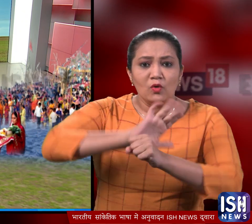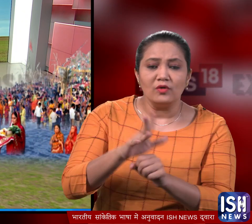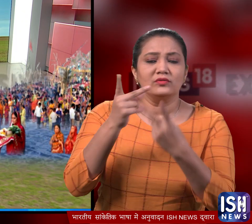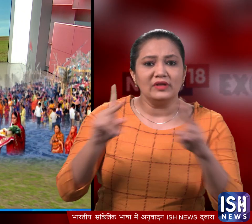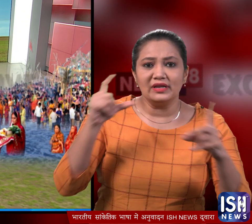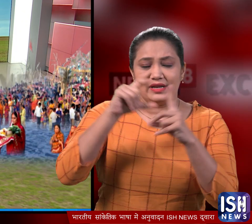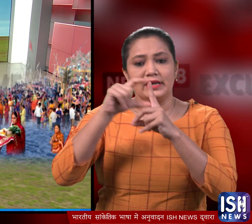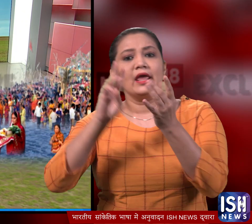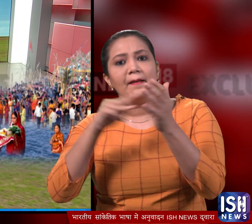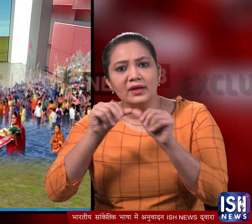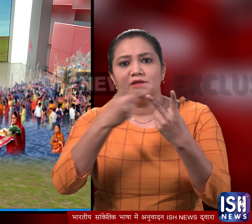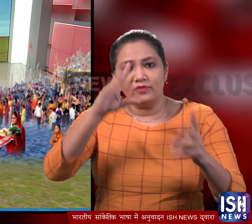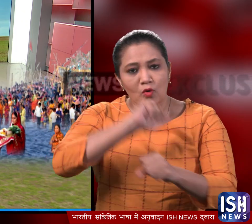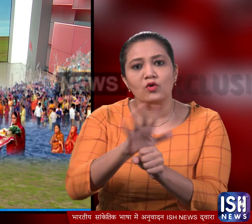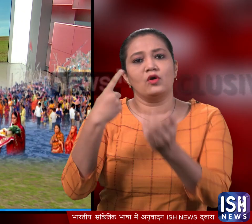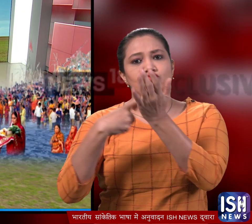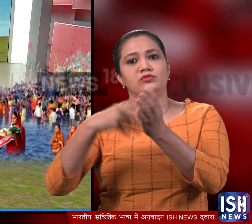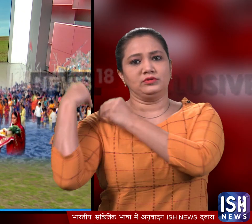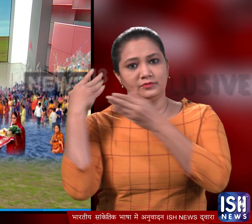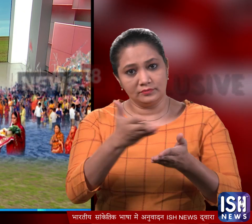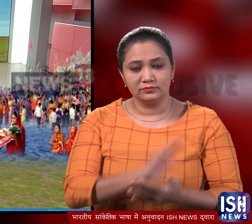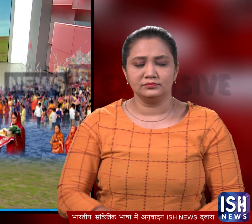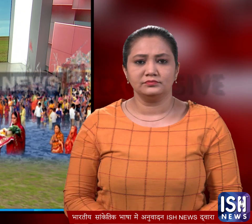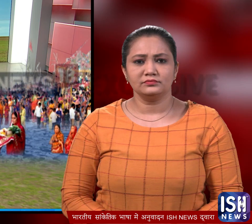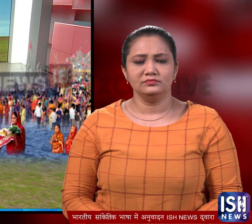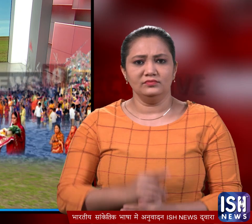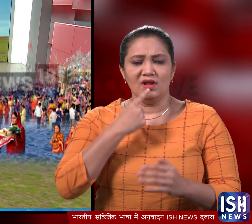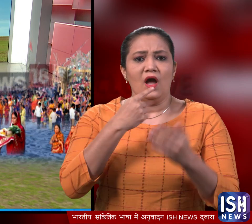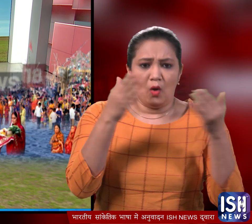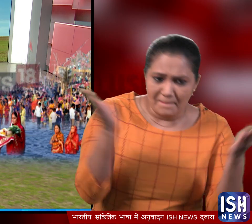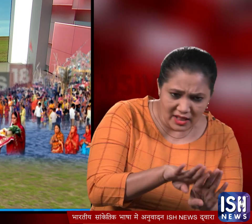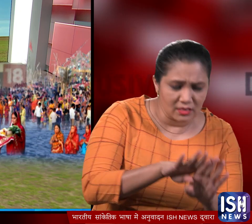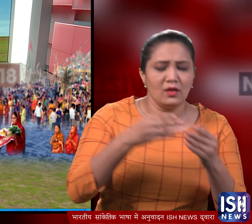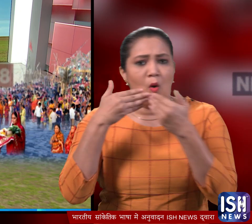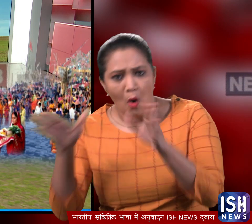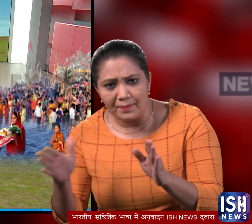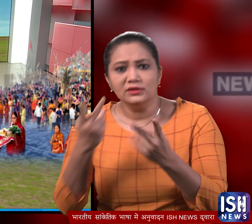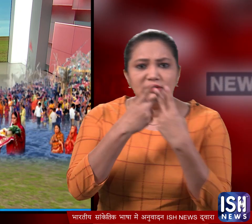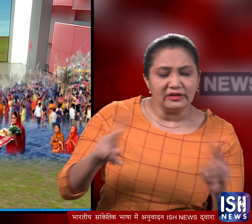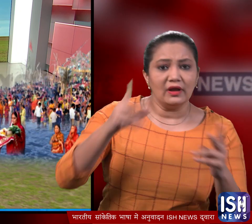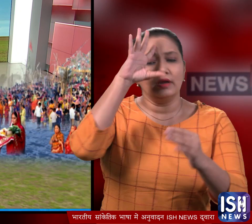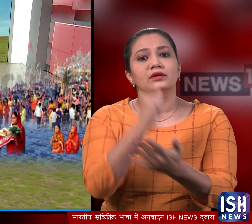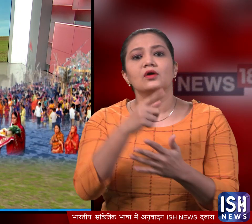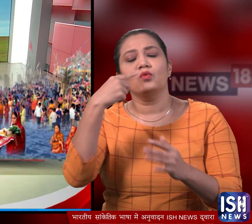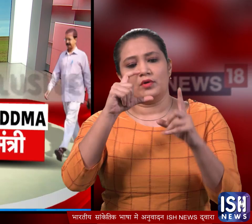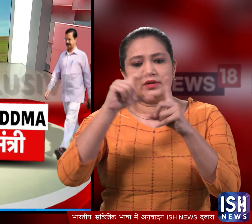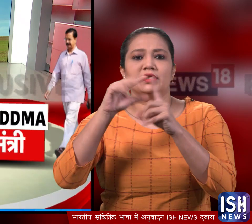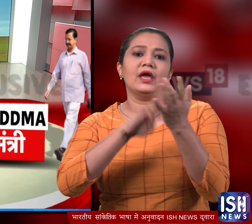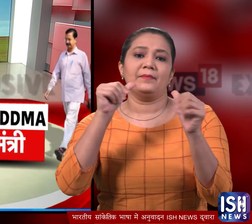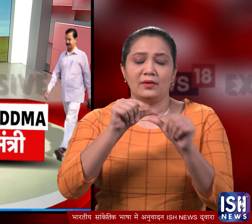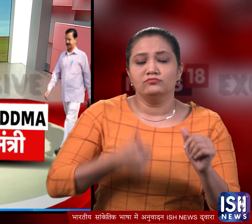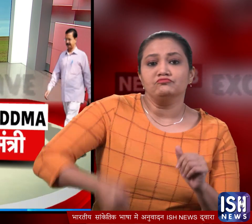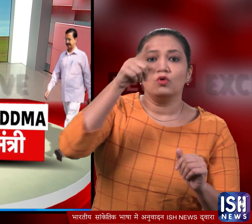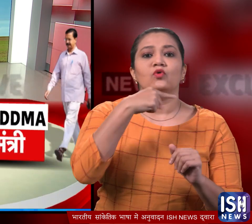में दिल्ली के लिए DDMA ही सारे फैसले लेती, मतलब क्या कब बंद करना है, क्या खोलना है, और इस अथॉरिटी के